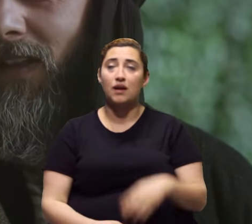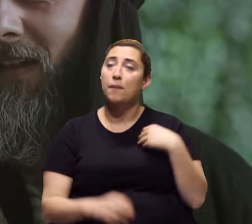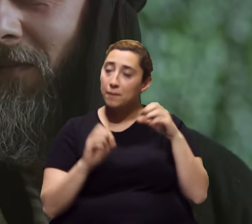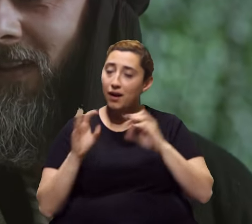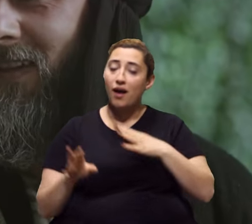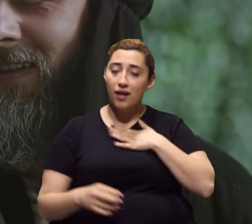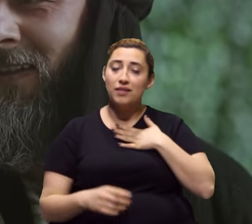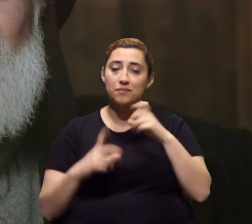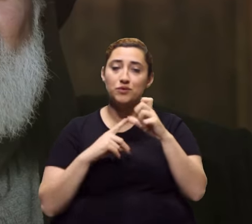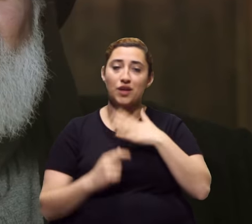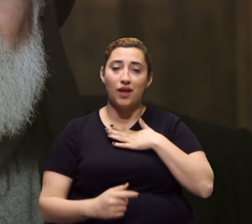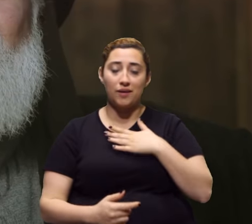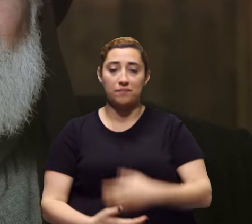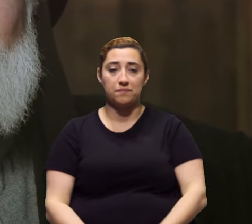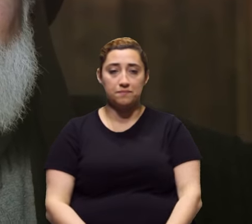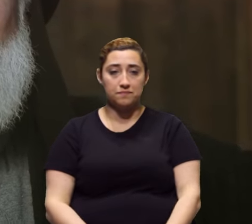Bıraktım ha Şeyhim.